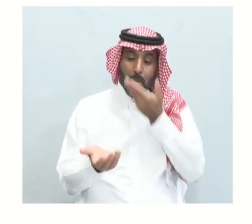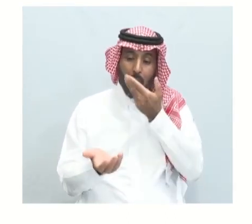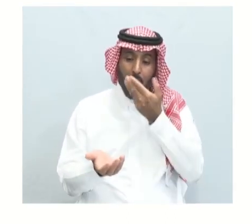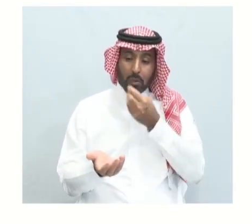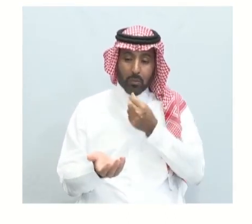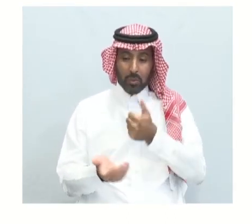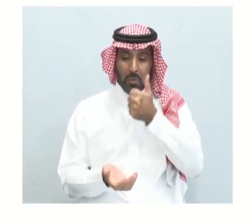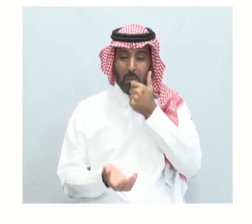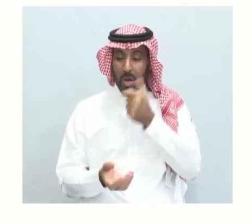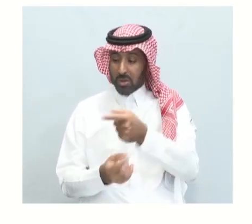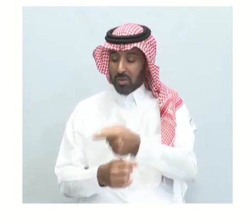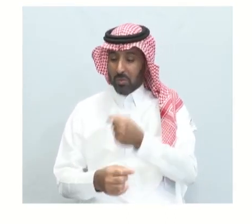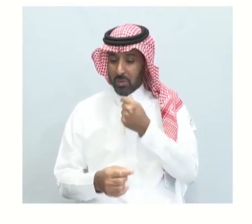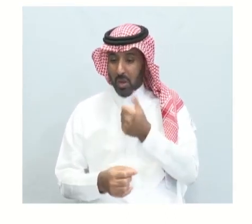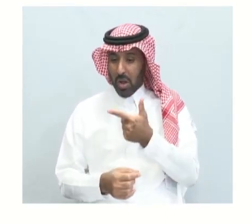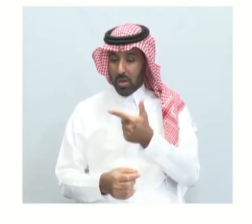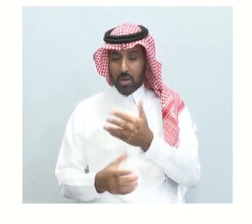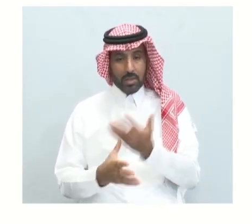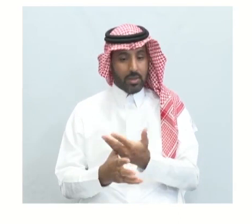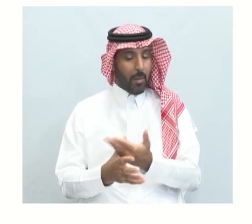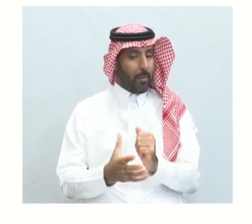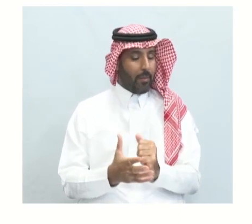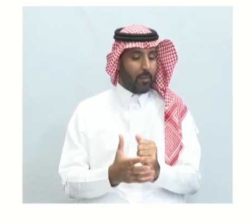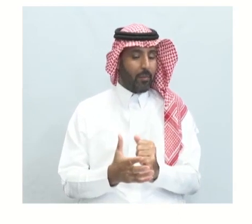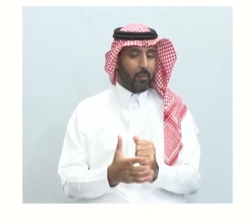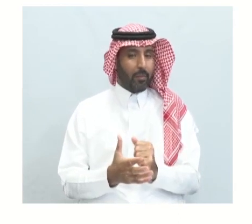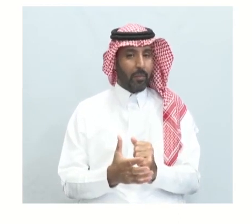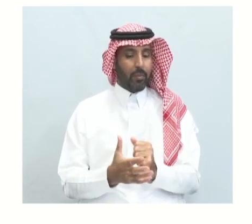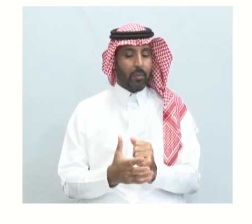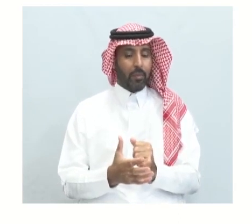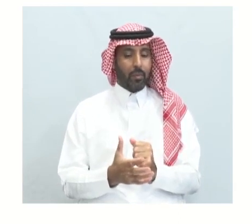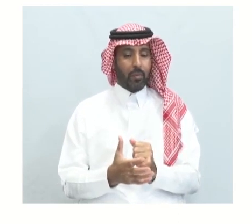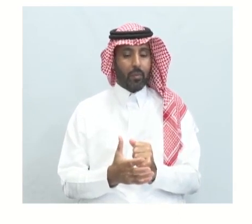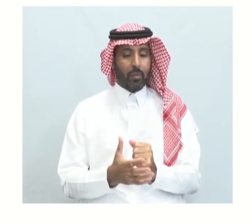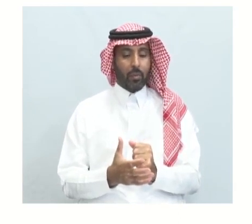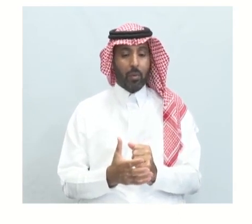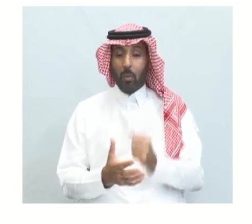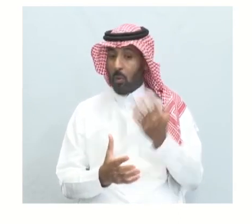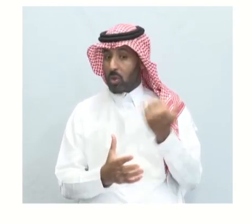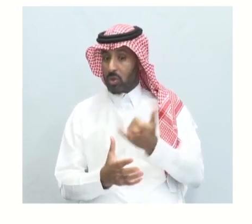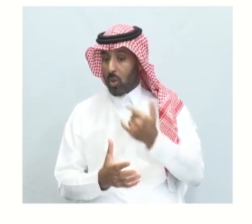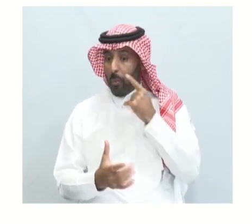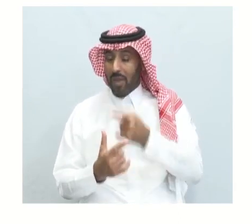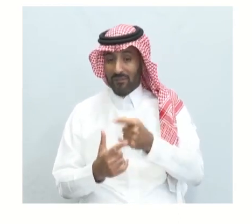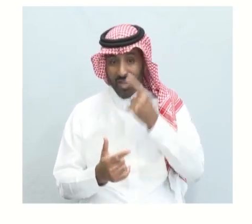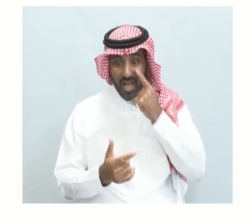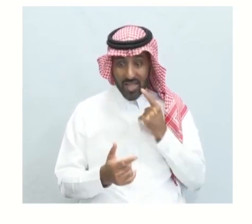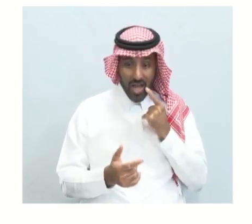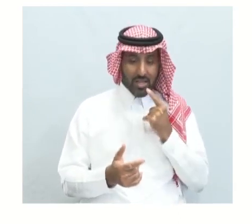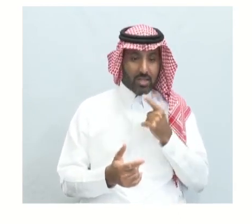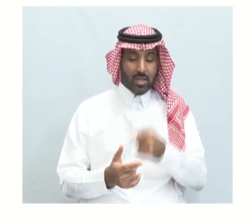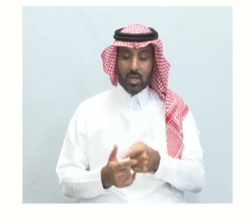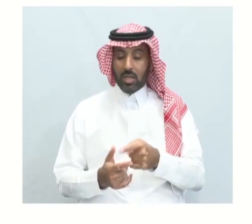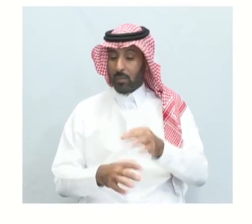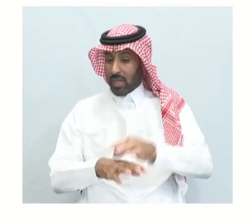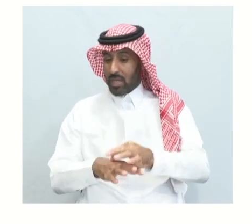موارد طبيعيه نفيسه السبب في ذلك اعزائي الطلبه لانها عنصر اساسي في الحياه ويعتمد عليها